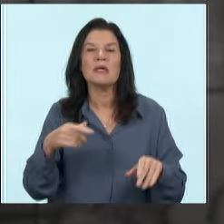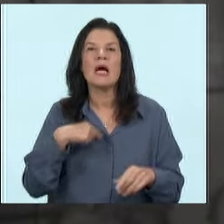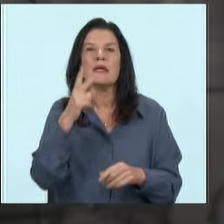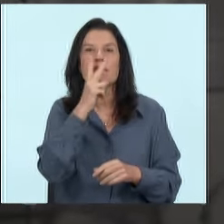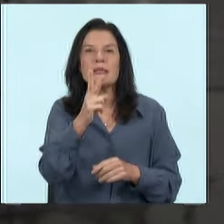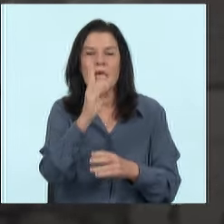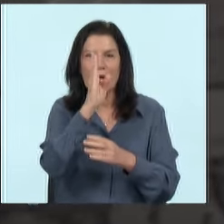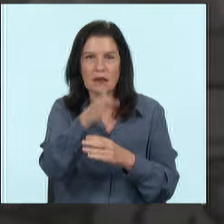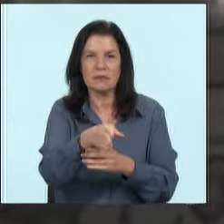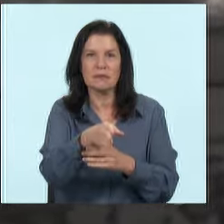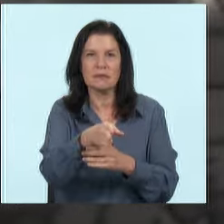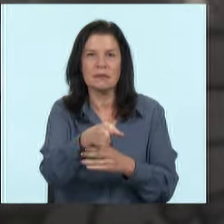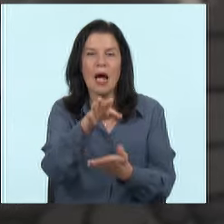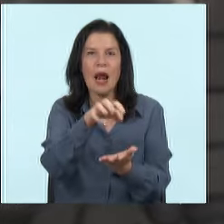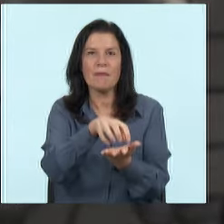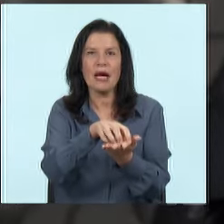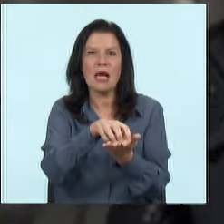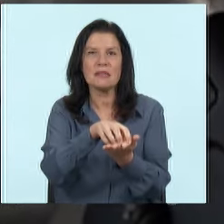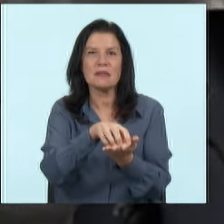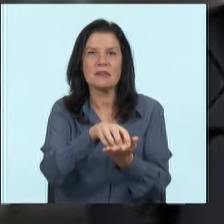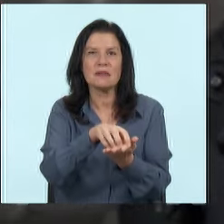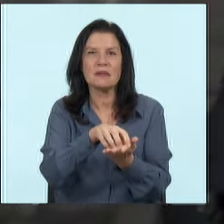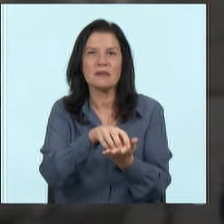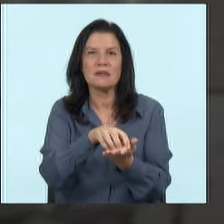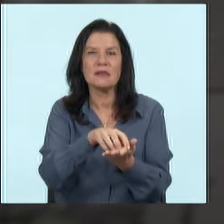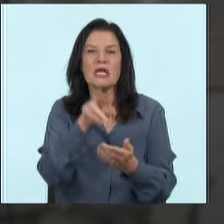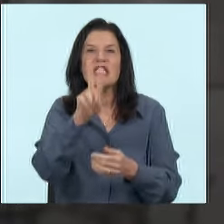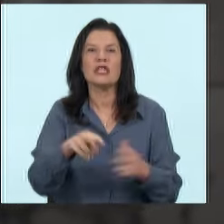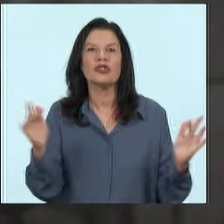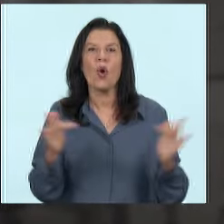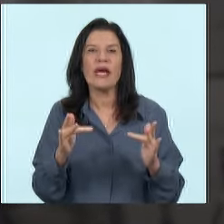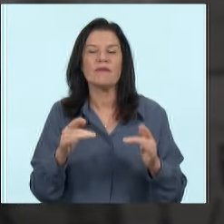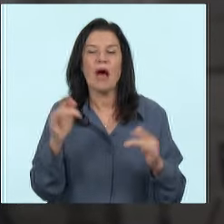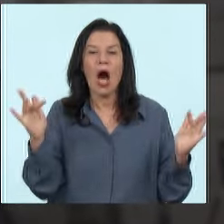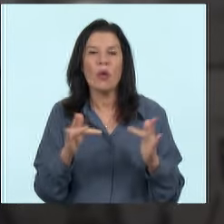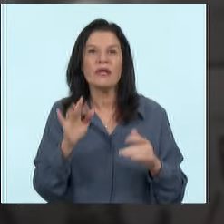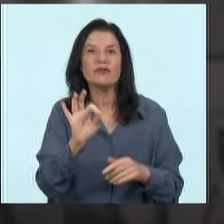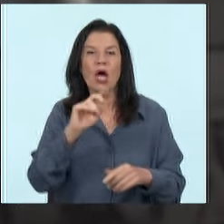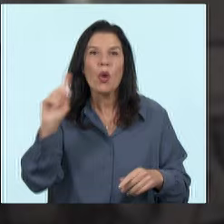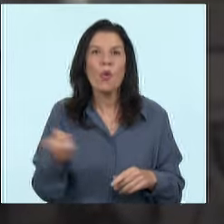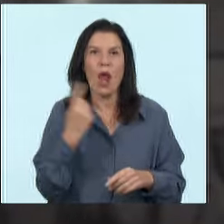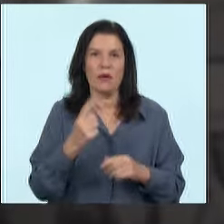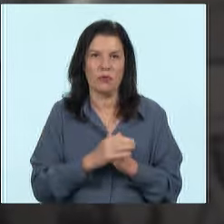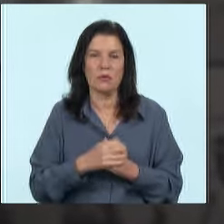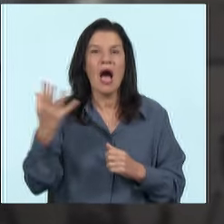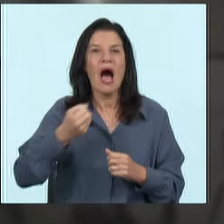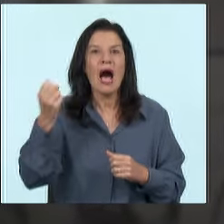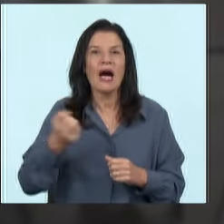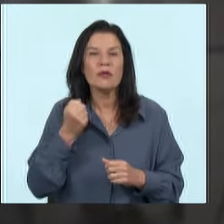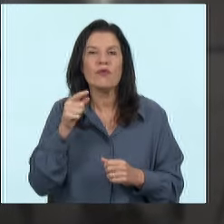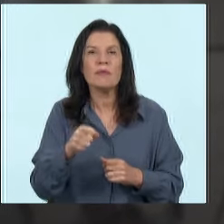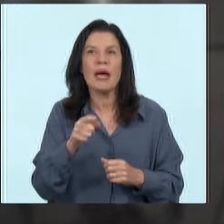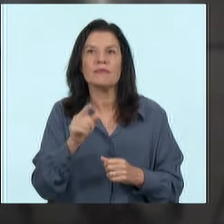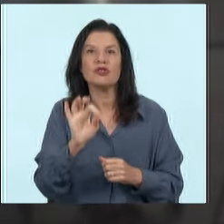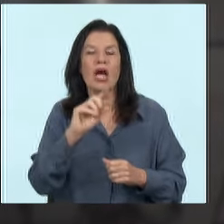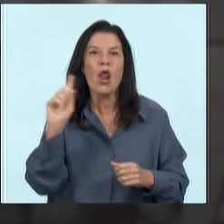כן. והמרכז הוא שיש לנו אויב, שהוא אויב של כולנו. ויש לנו חטופים שהם חטופים של כולנו. ויש לנו צבא שהוא צבא